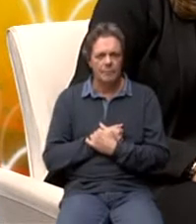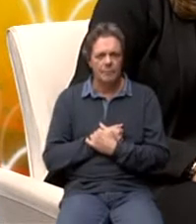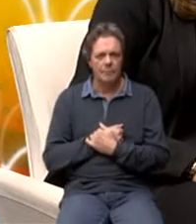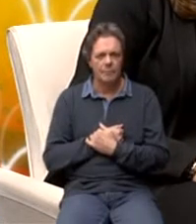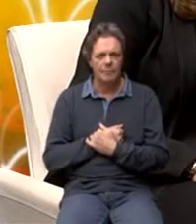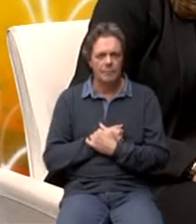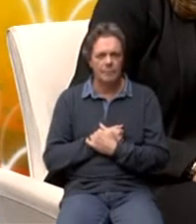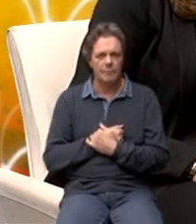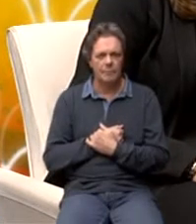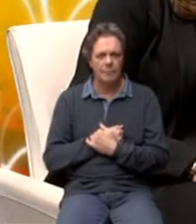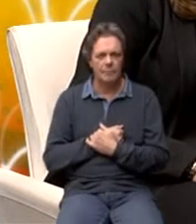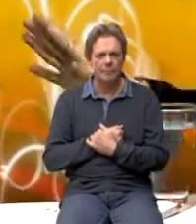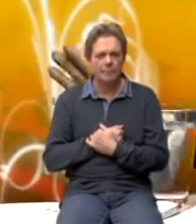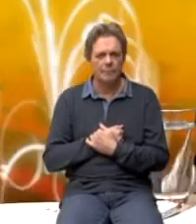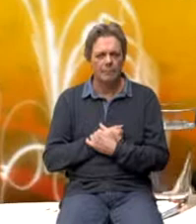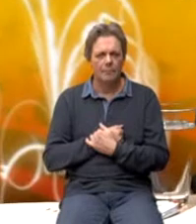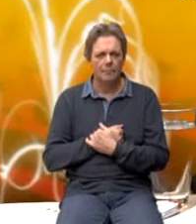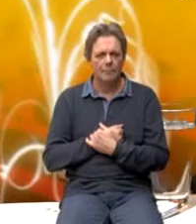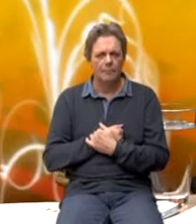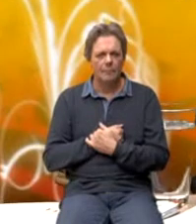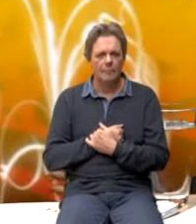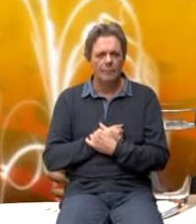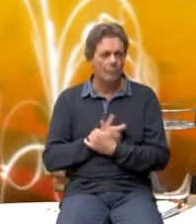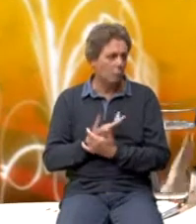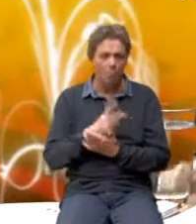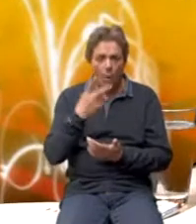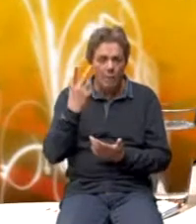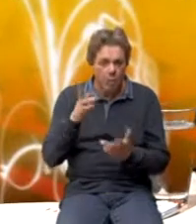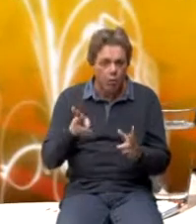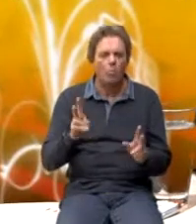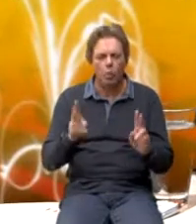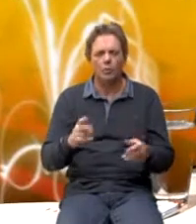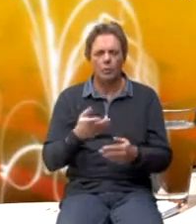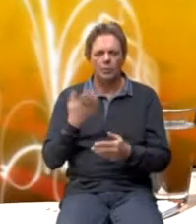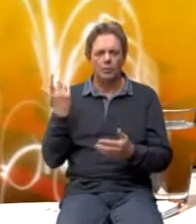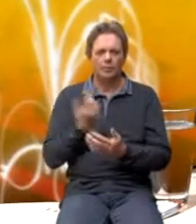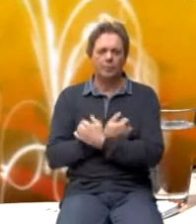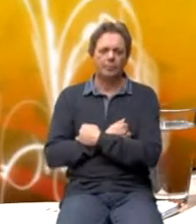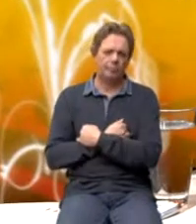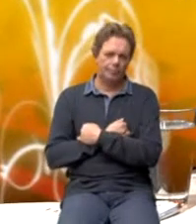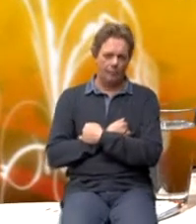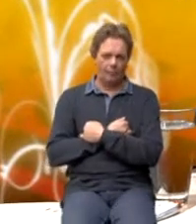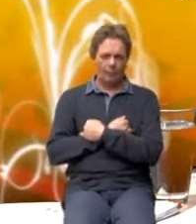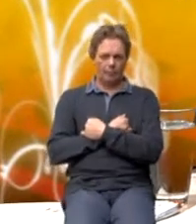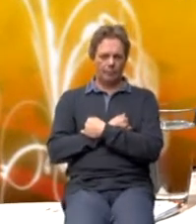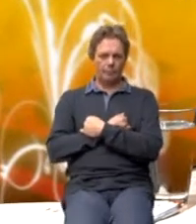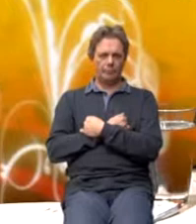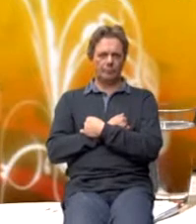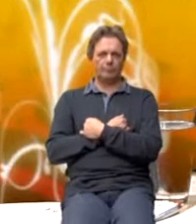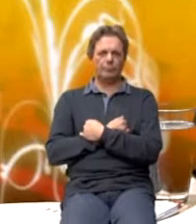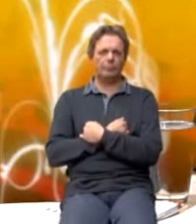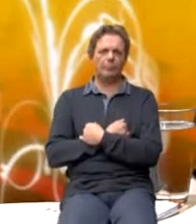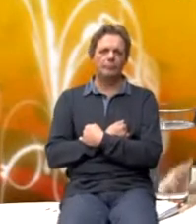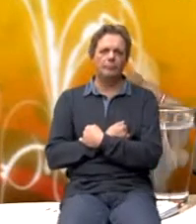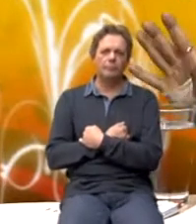Stavi. Samo malo da pitam moje goste. Hoćemo staviti pozive? Kako ne, da pače. Evo, možemo staviti pozive. Moji su gosti dozvolili.